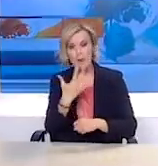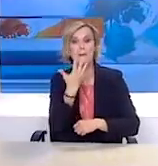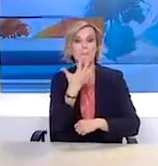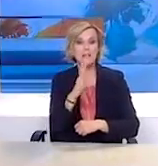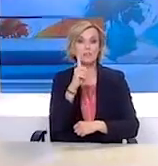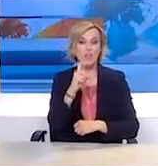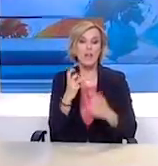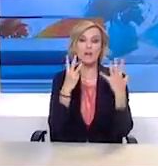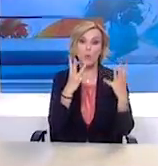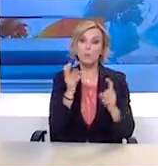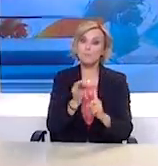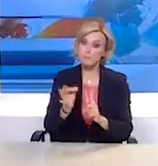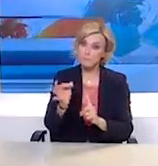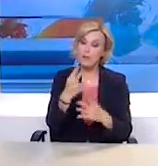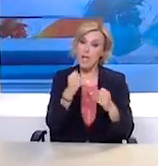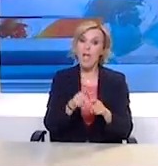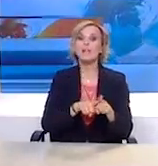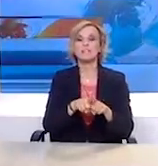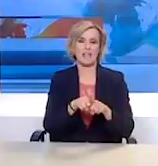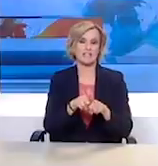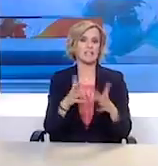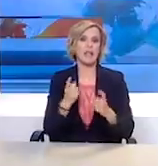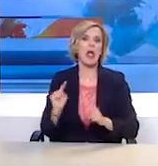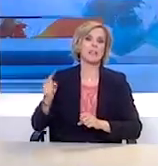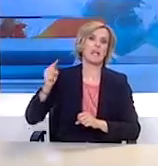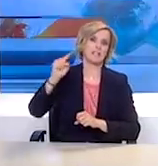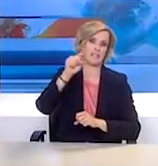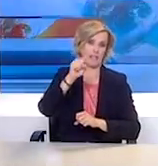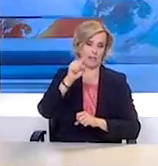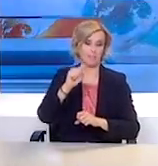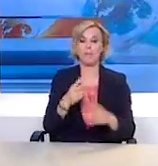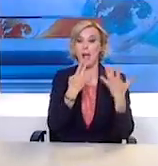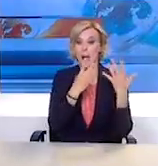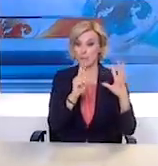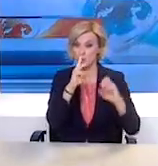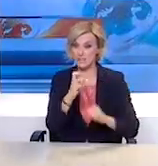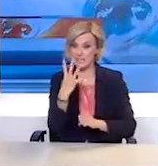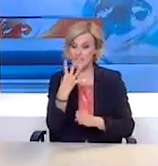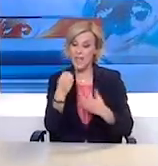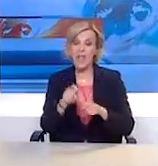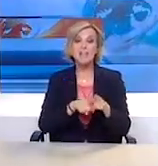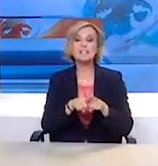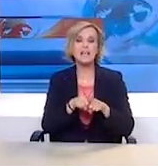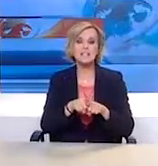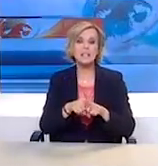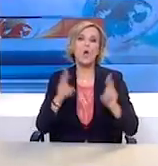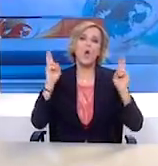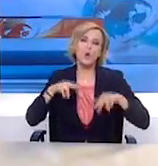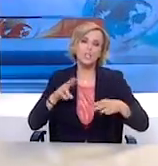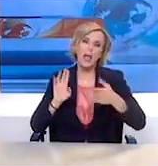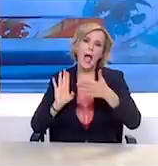518 κρούσματα θεωρούνται σχετιζόμενα με ταξίδι από το εξωτερικό και 734 είναι σχετιζόμενα με ήδη γνωστό κρούσμα.